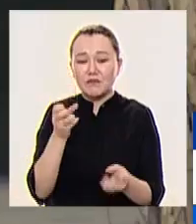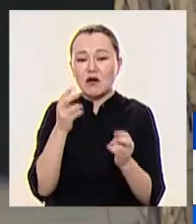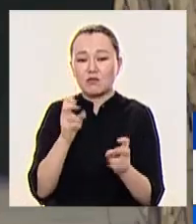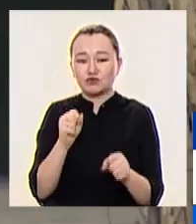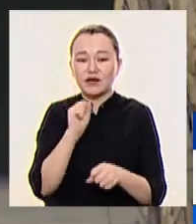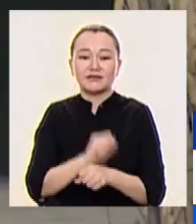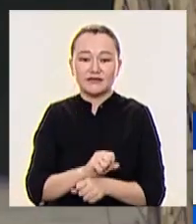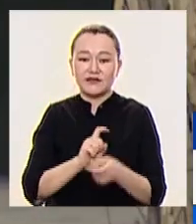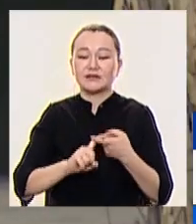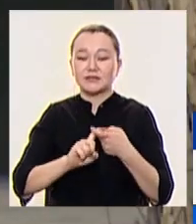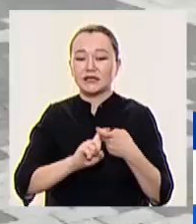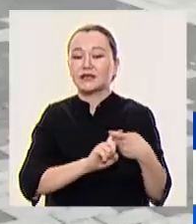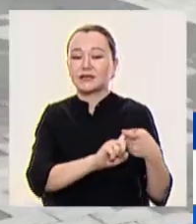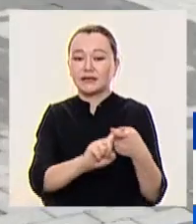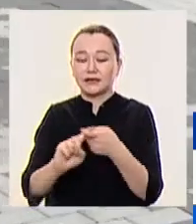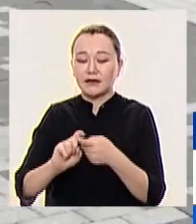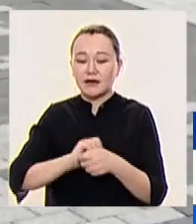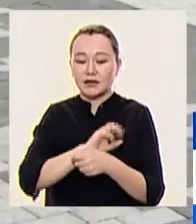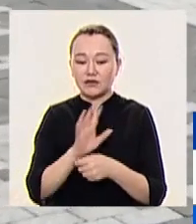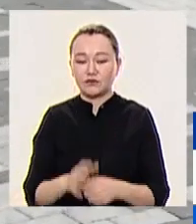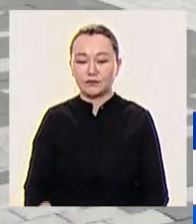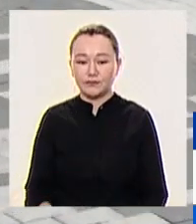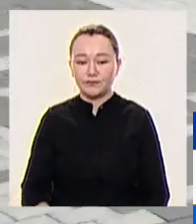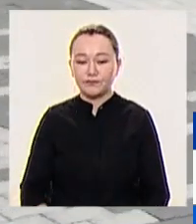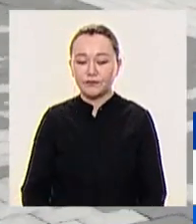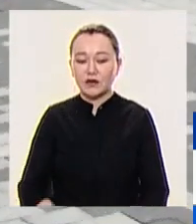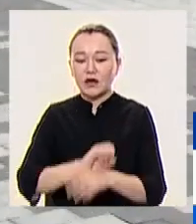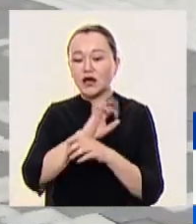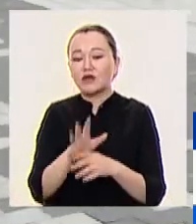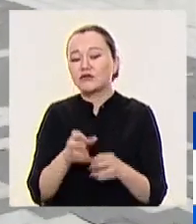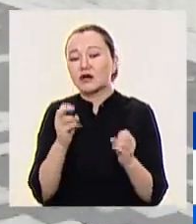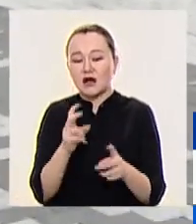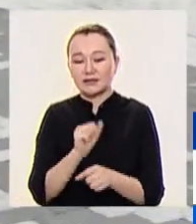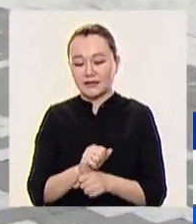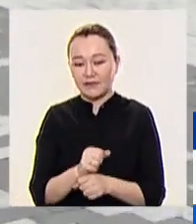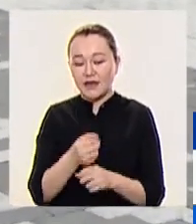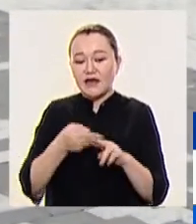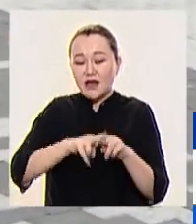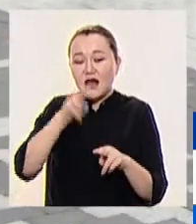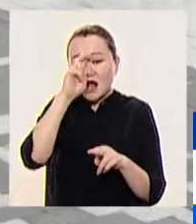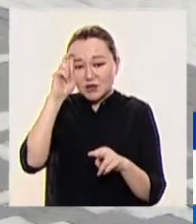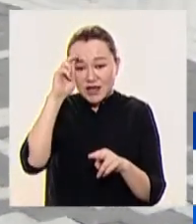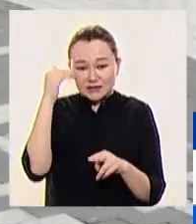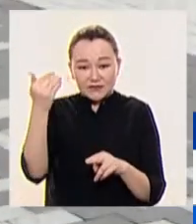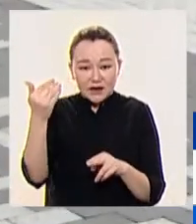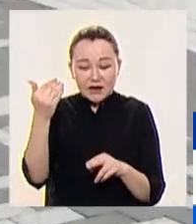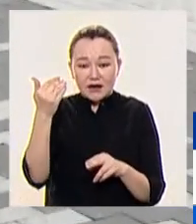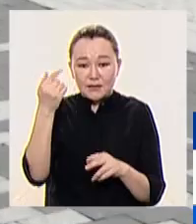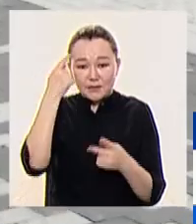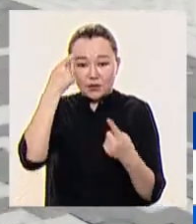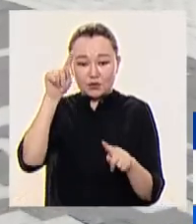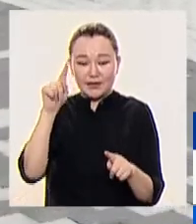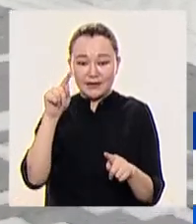остановить распространение коронавируса. Ну, коронавирус как остановить? Это государство уже, да,